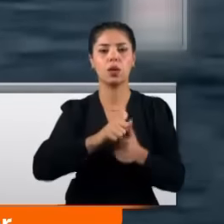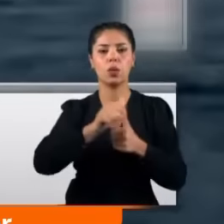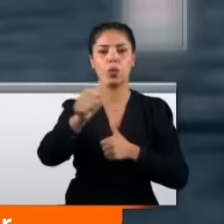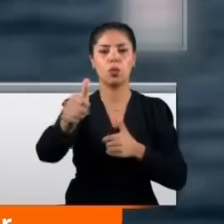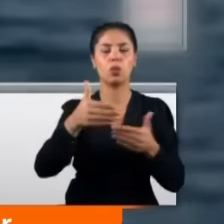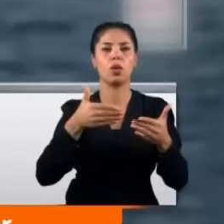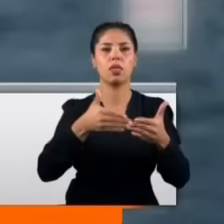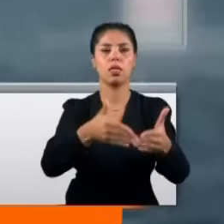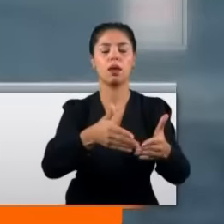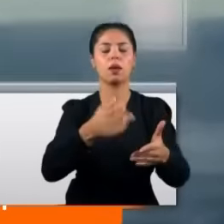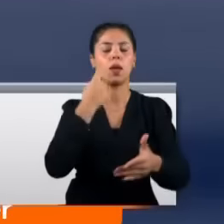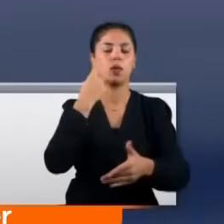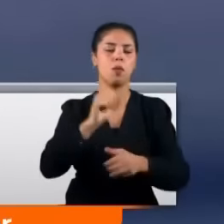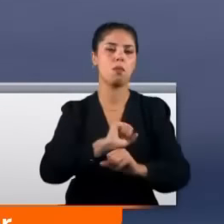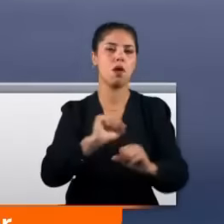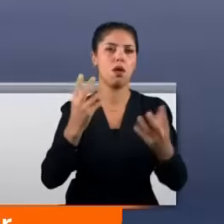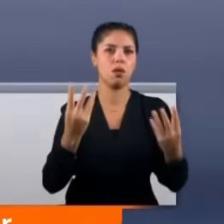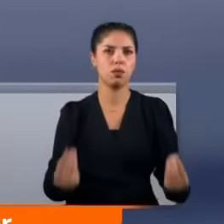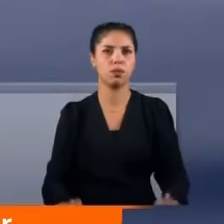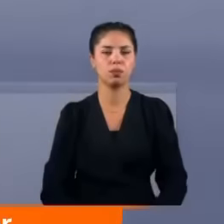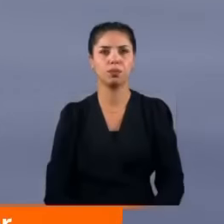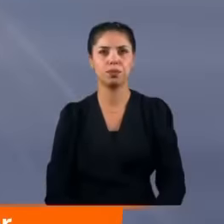tekneyle gerçekleştirildi.